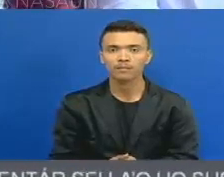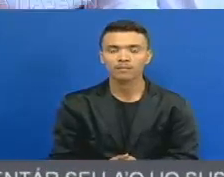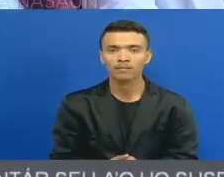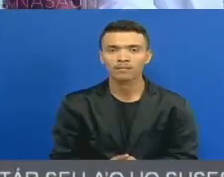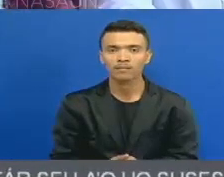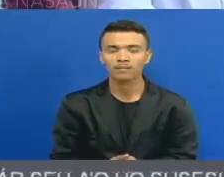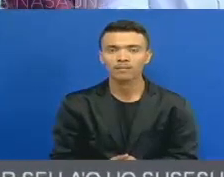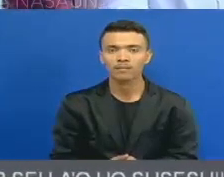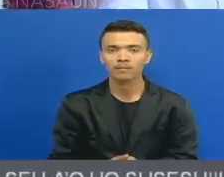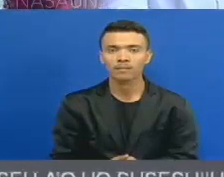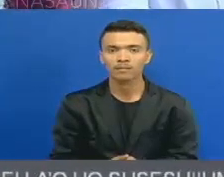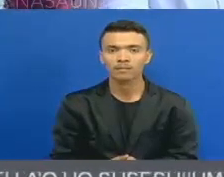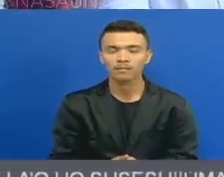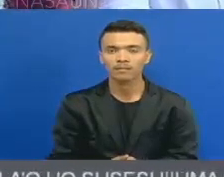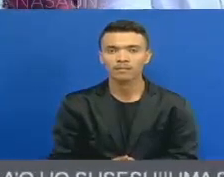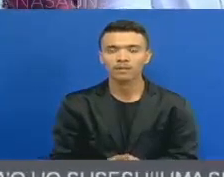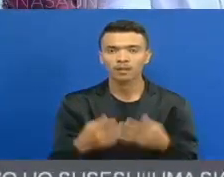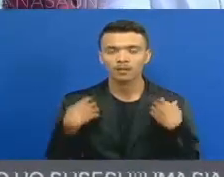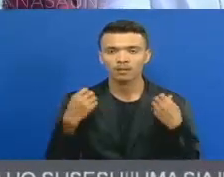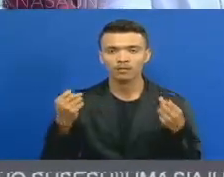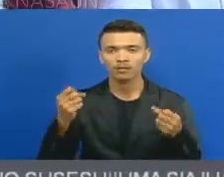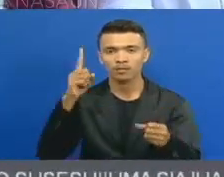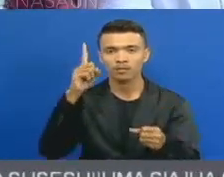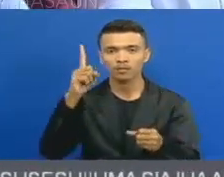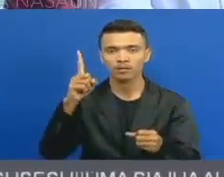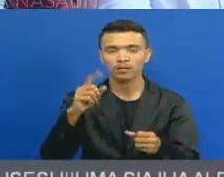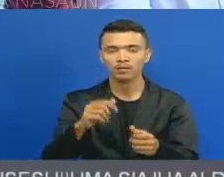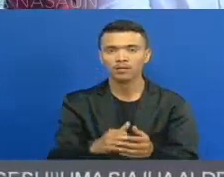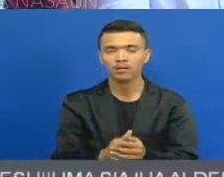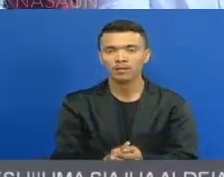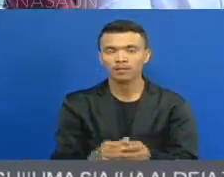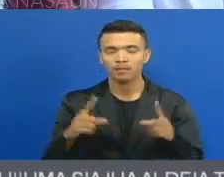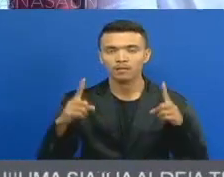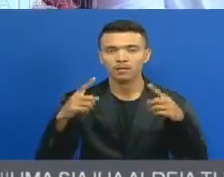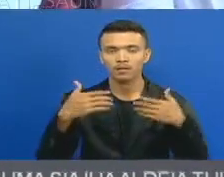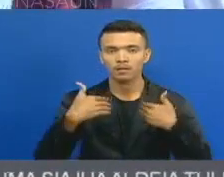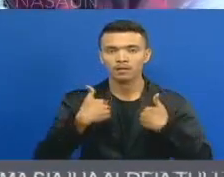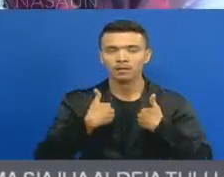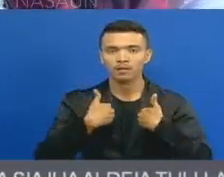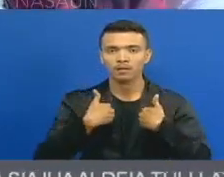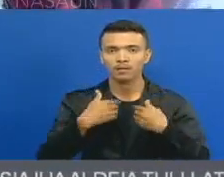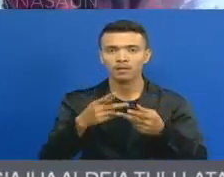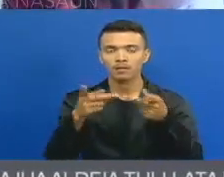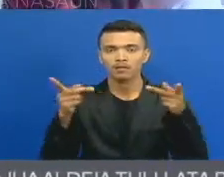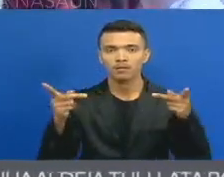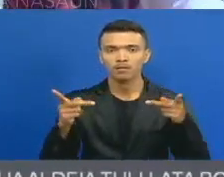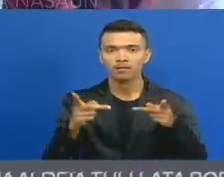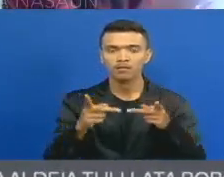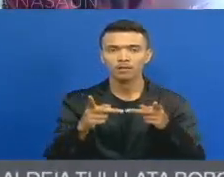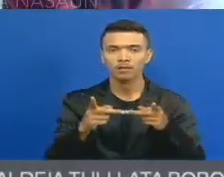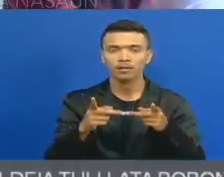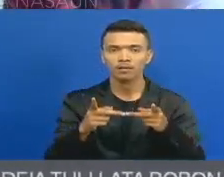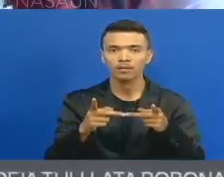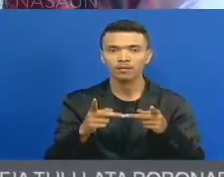yang merepresenta kita kita halau esforce kita berhala kita ya dili kita ya rotunda Mercado Lama